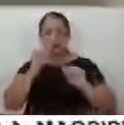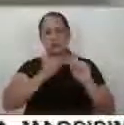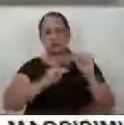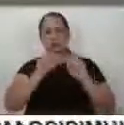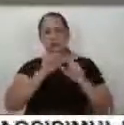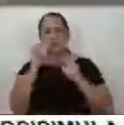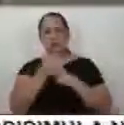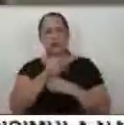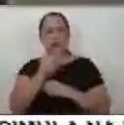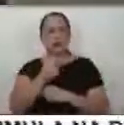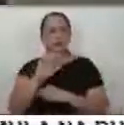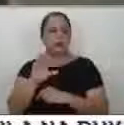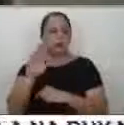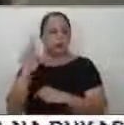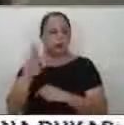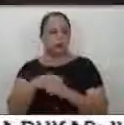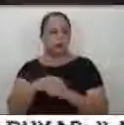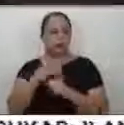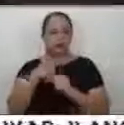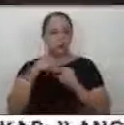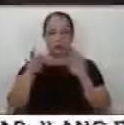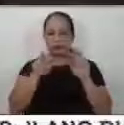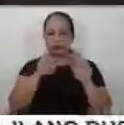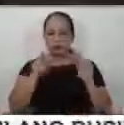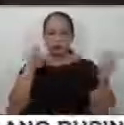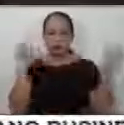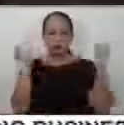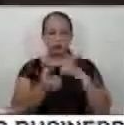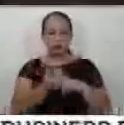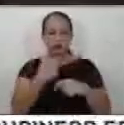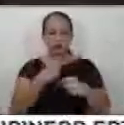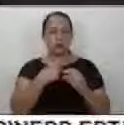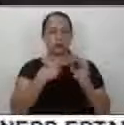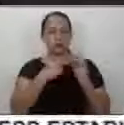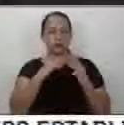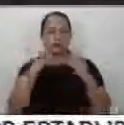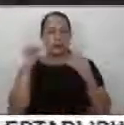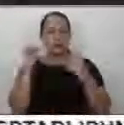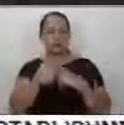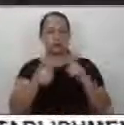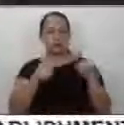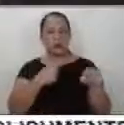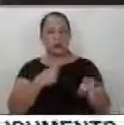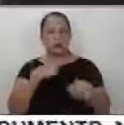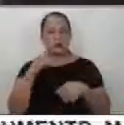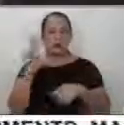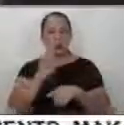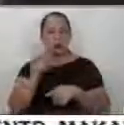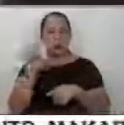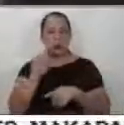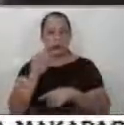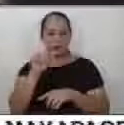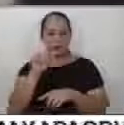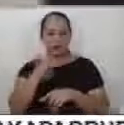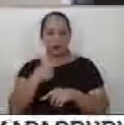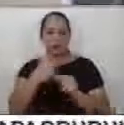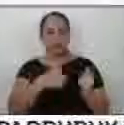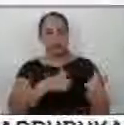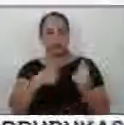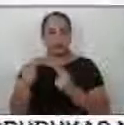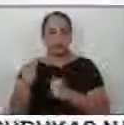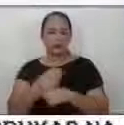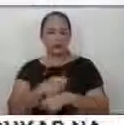gagawin, pinakabago ang aggressive community testing. Ayon kay Vergere, isasagawa ito sa mga lugar na may presensya ng Delta variant o may pagtaas ng